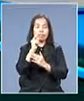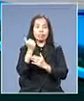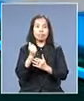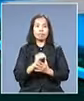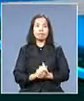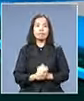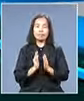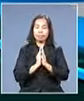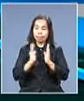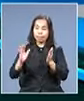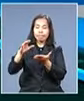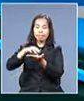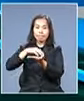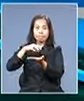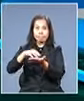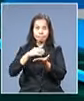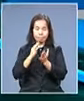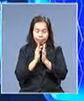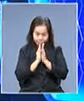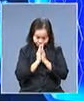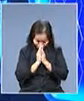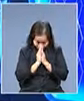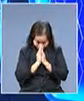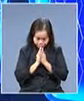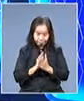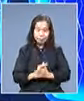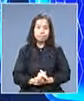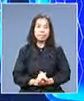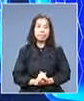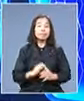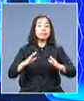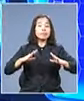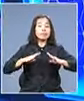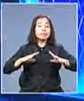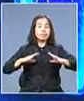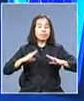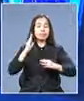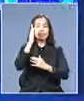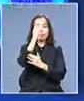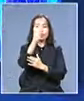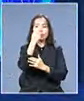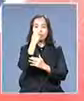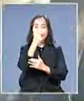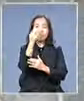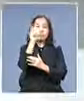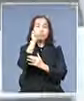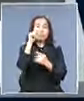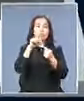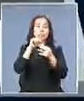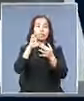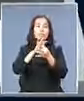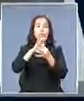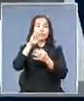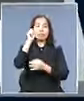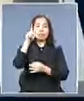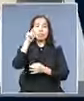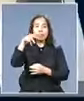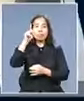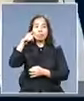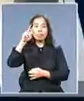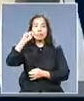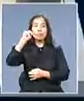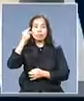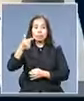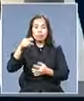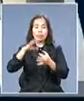ขอบคุณมากค่ะคุณกิติพันธ์ค่ะ เราพักกันสักครู่นะครับช่วงหน้ากลับมาติดตามครับปปง.แถลงยึดทรัพย์อดีตผู้บัญชาการตำรว